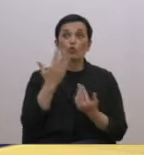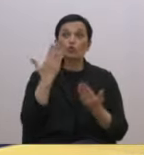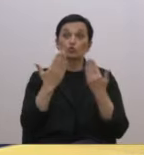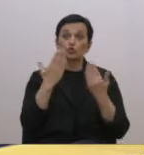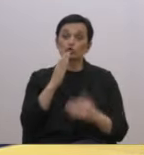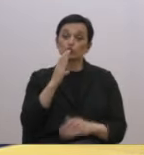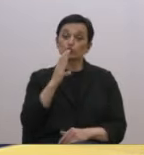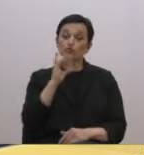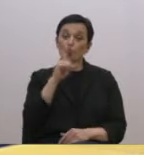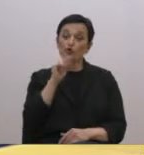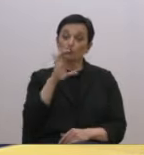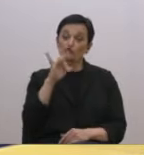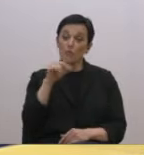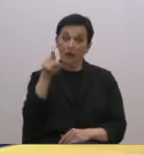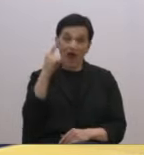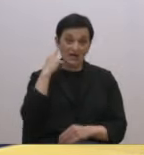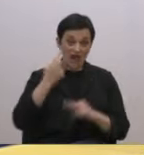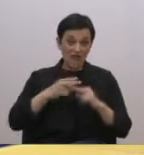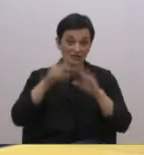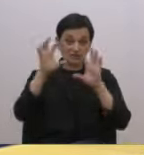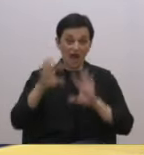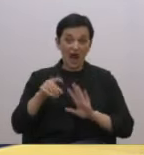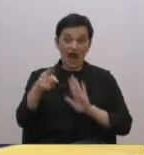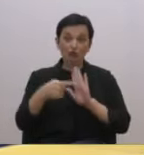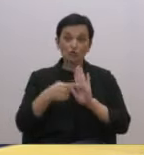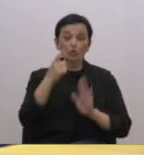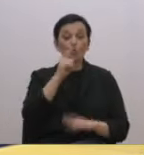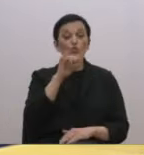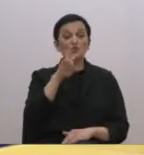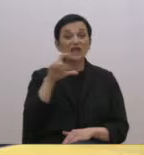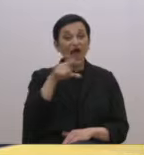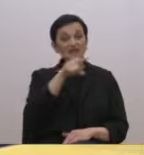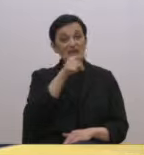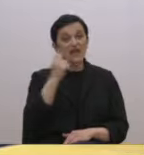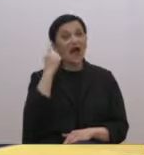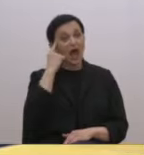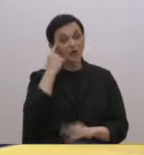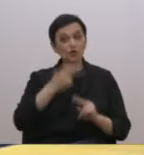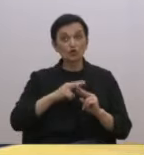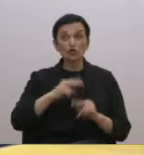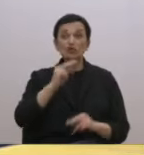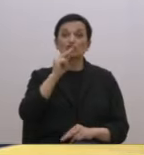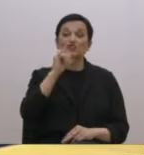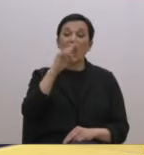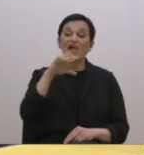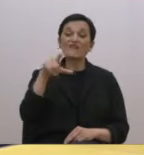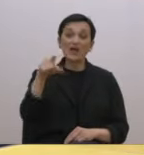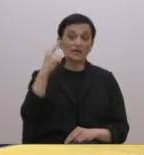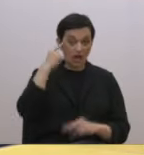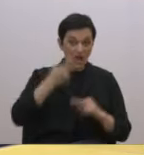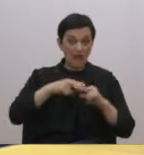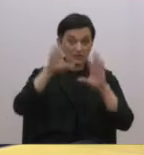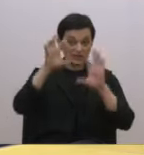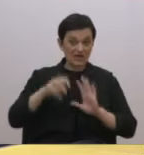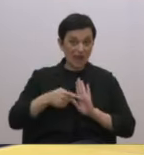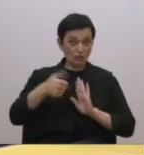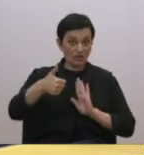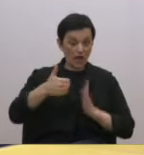სოზარ სუბარს რახან ესმის, ეს არის კანონი? თუ ხუნდაძემ რახან გაიგო, თუ ჩაკვეტაძეს რო ესმის, ამიტომ ეს კანონი